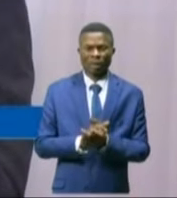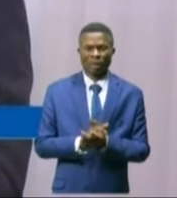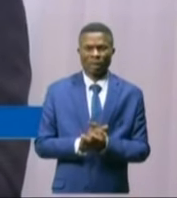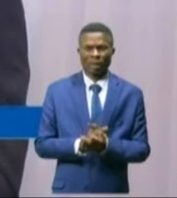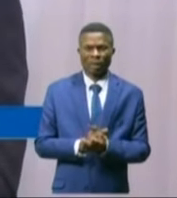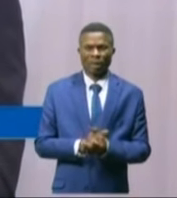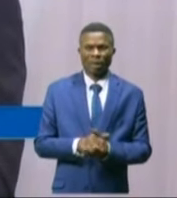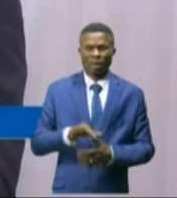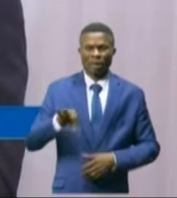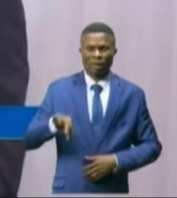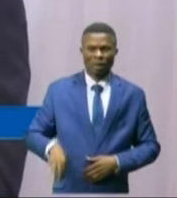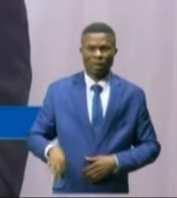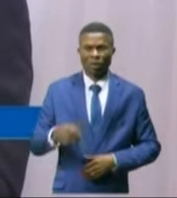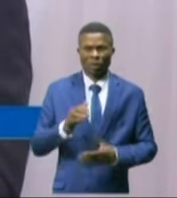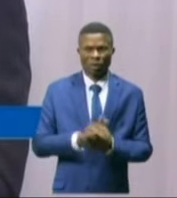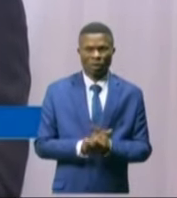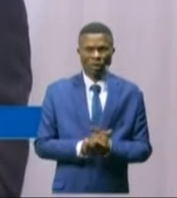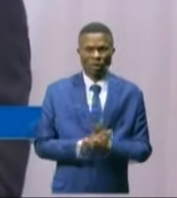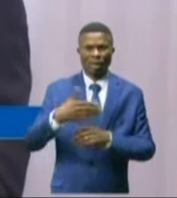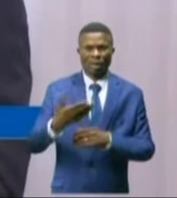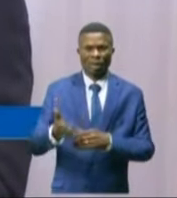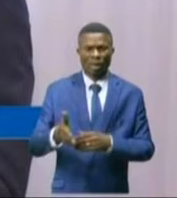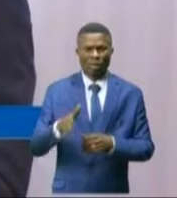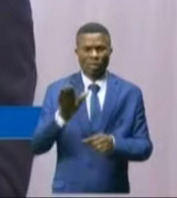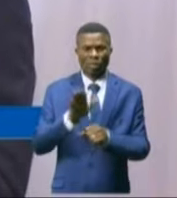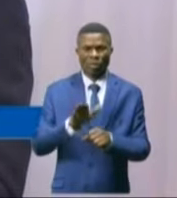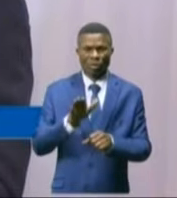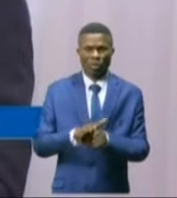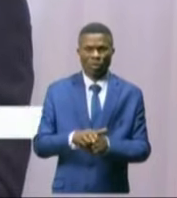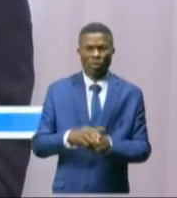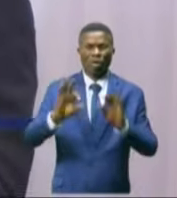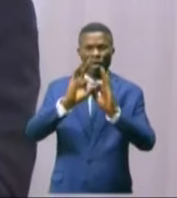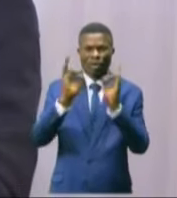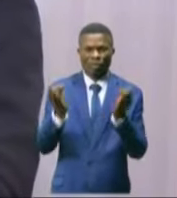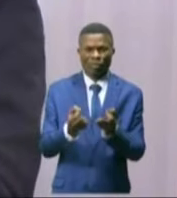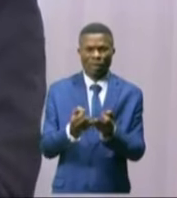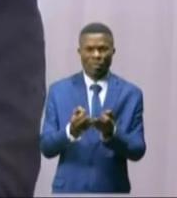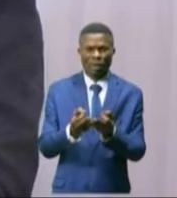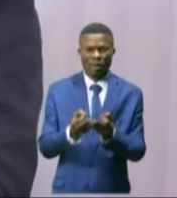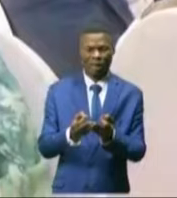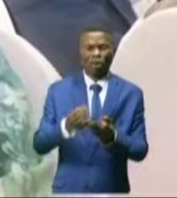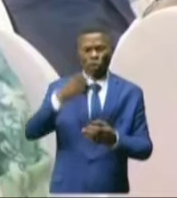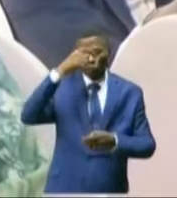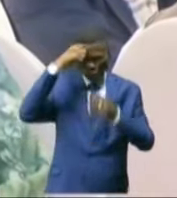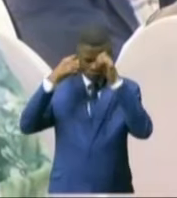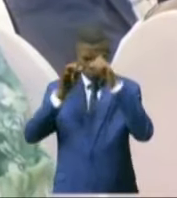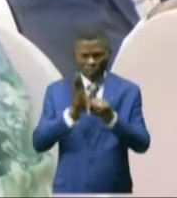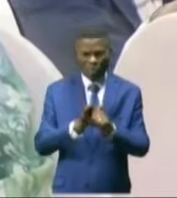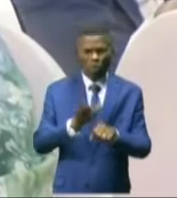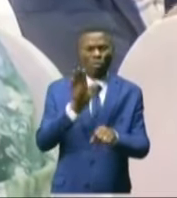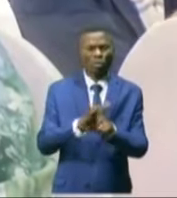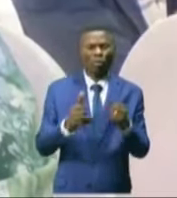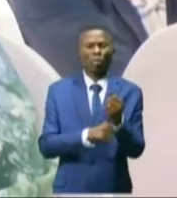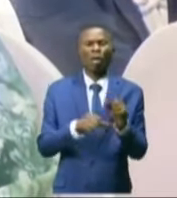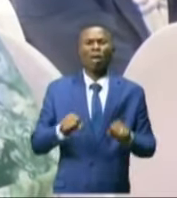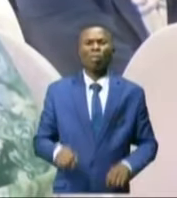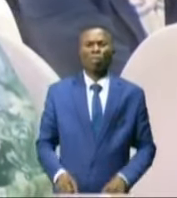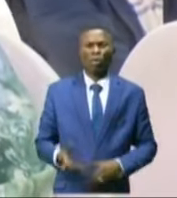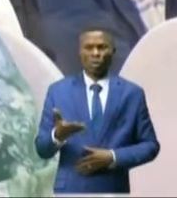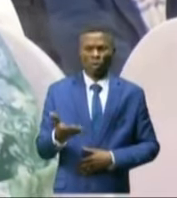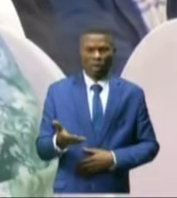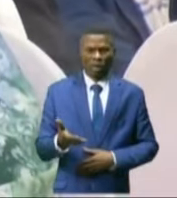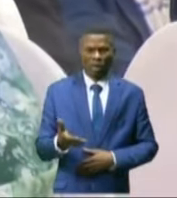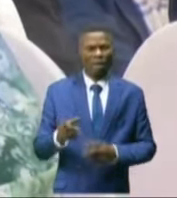internationale avec les nombreuses familles congolaises, elles ne peuvent demeurer